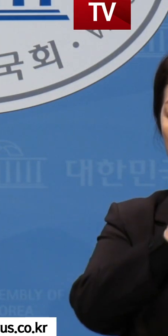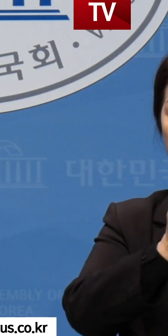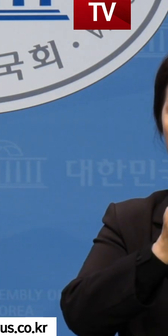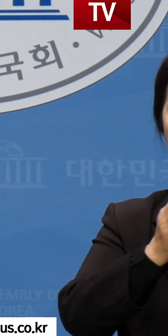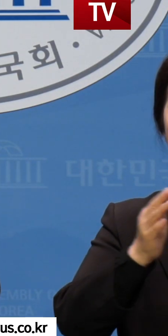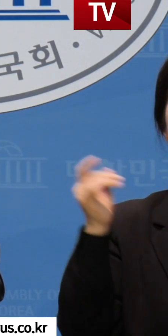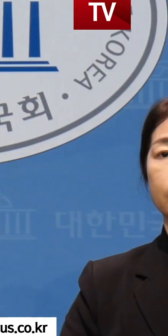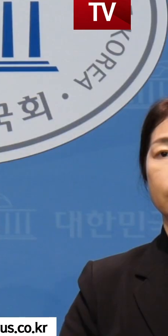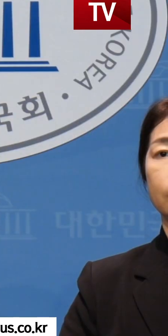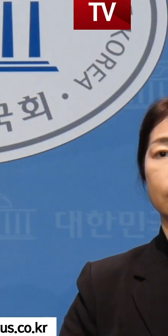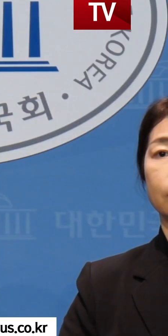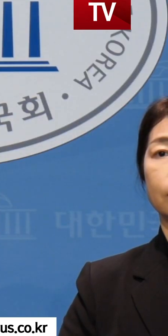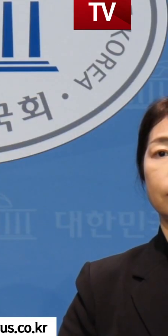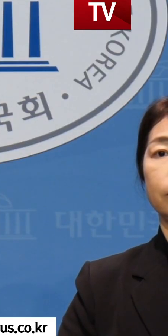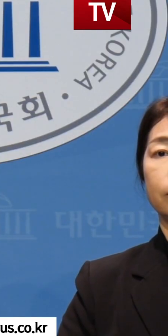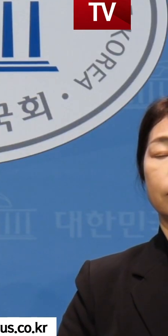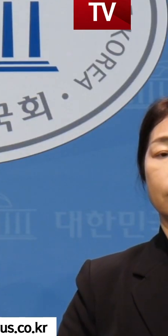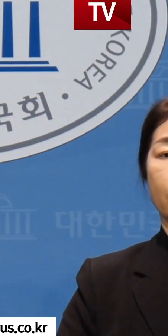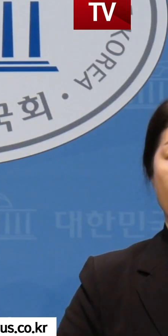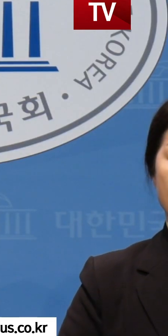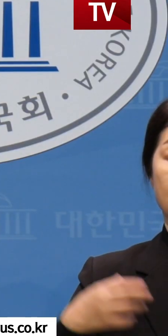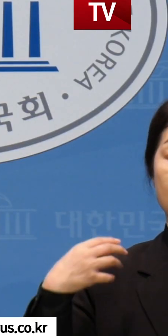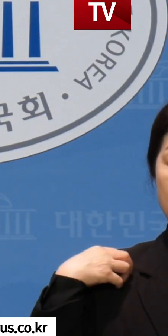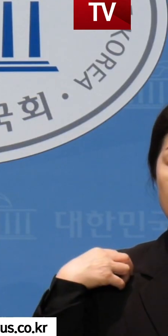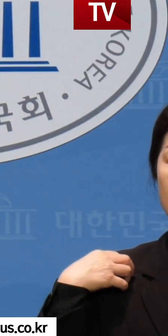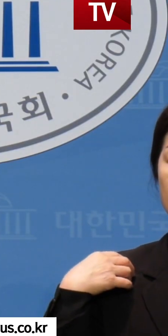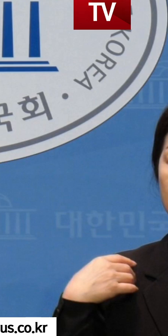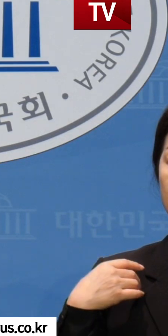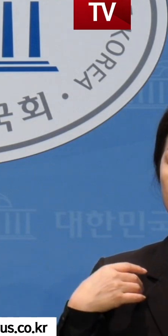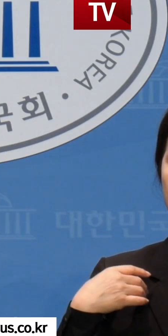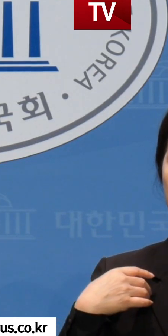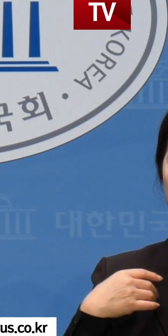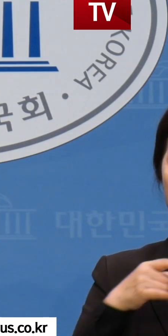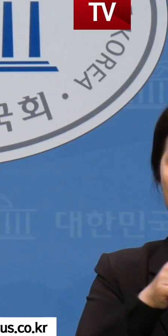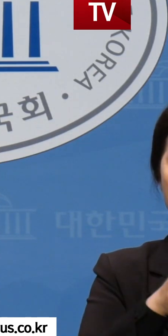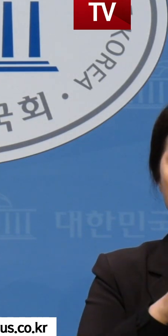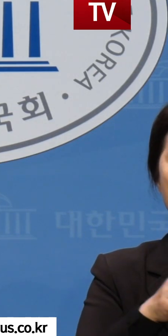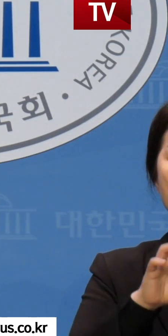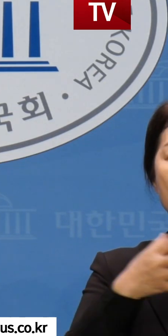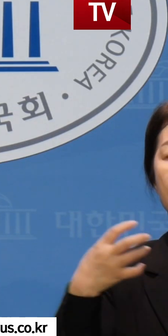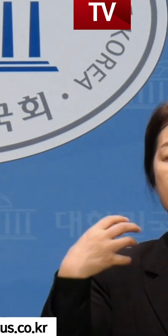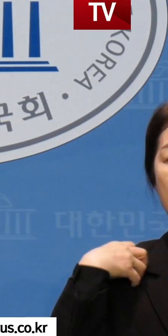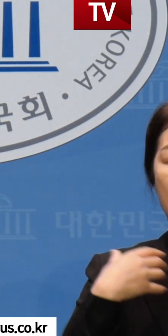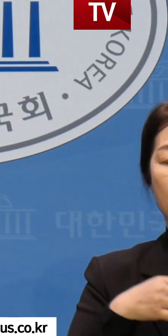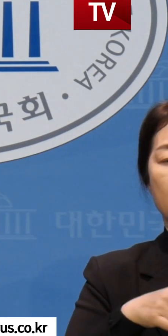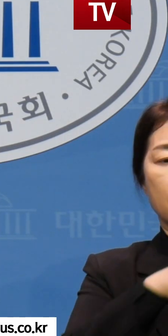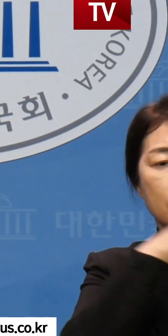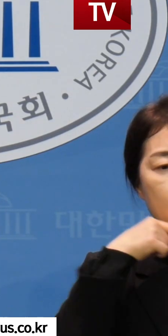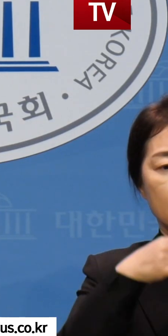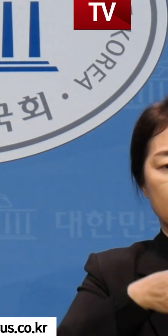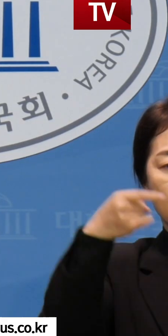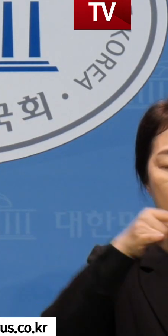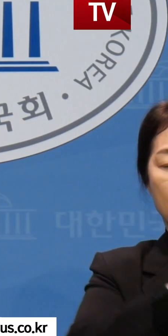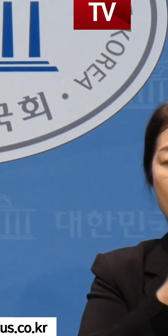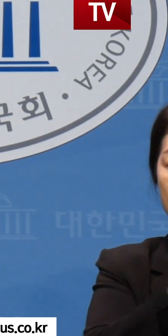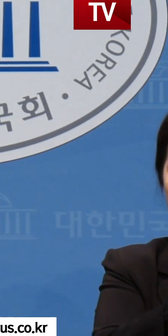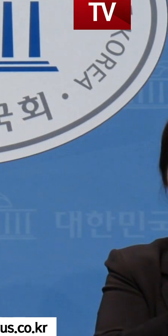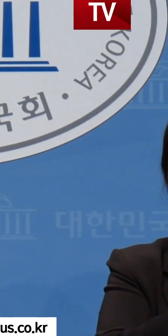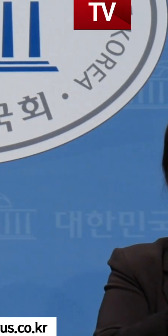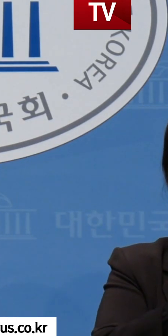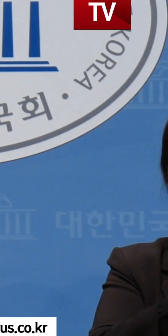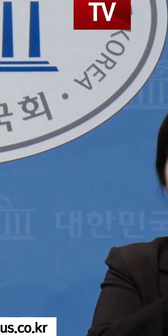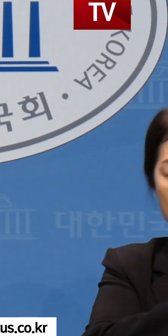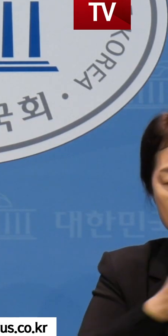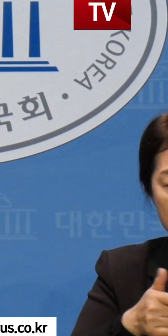있습니다. 정부는 PF 시장 유동성 지원을 위한 여러 프로그램을 마련하였고